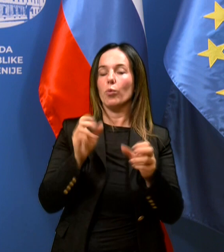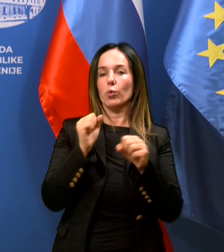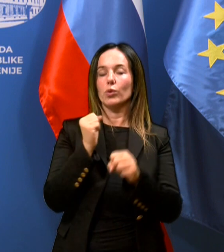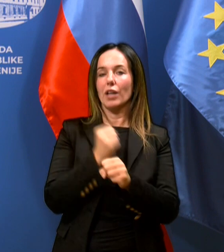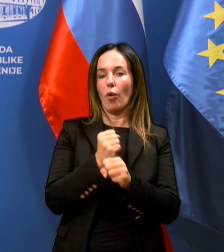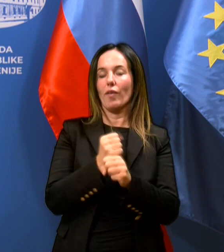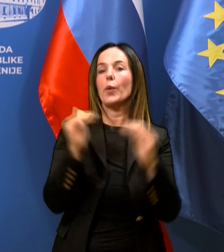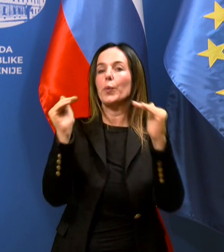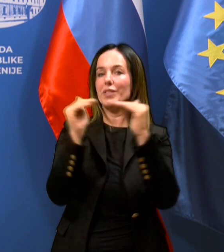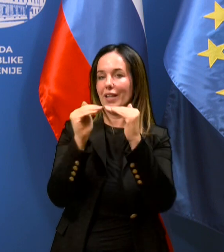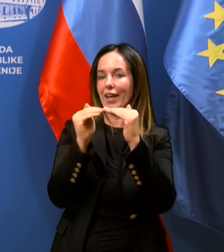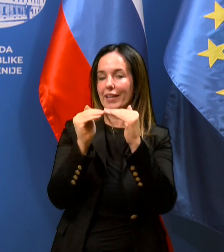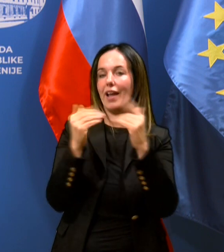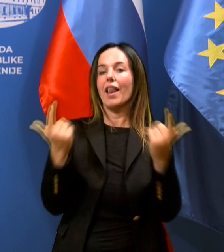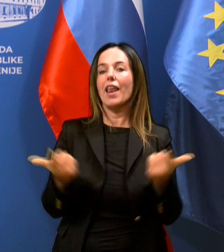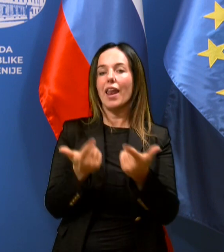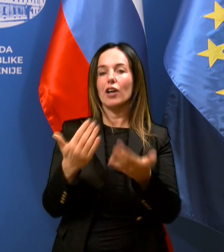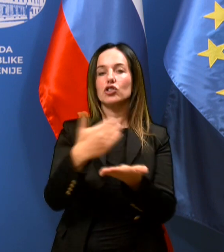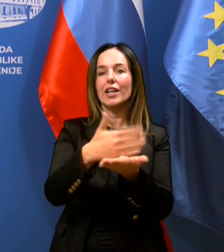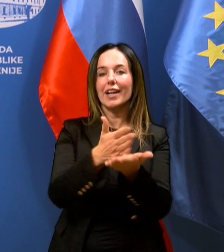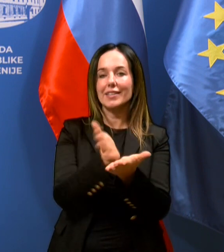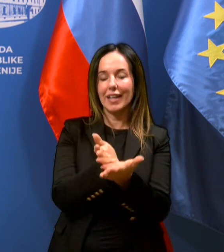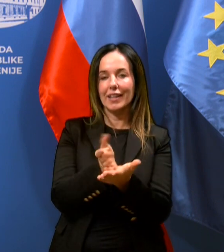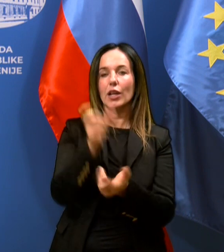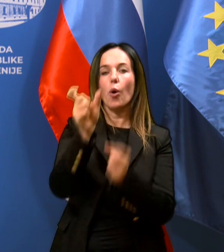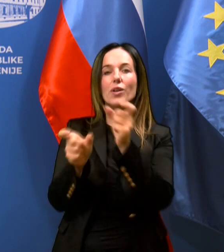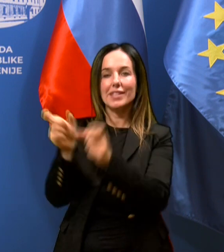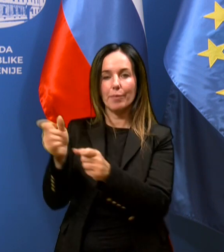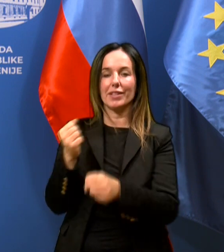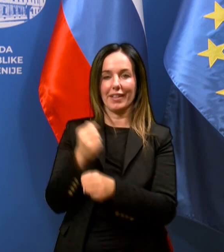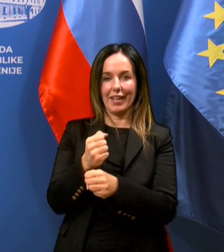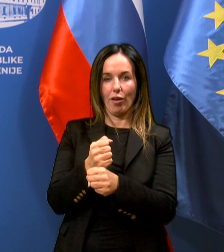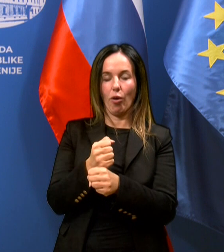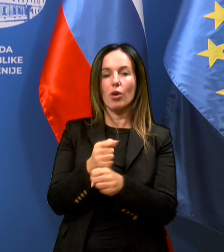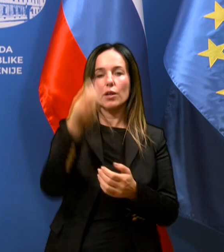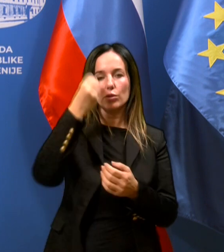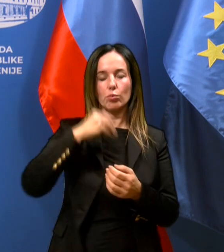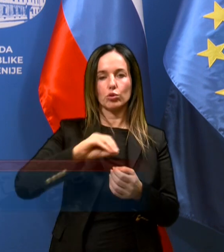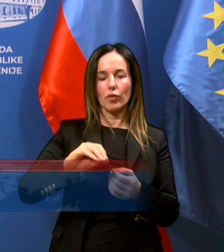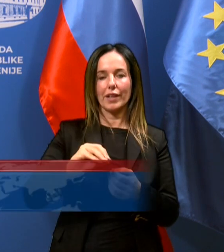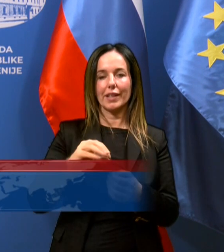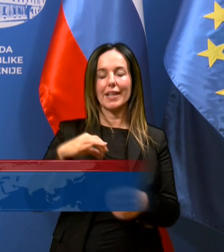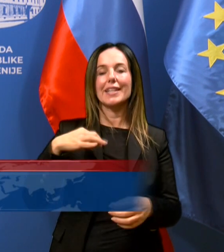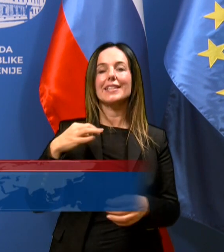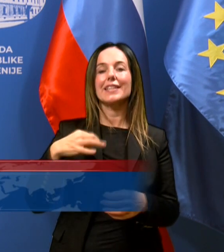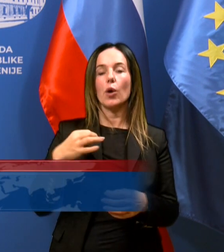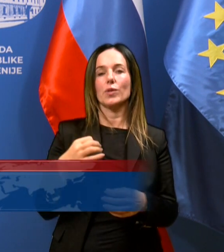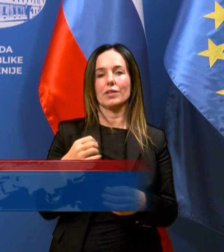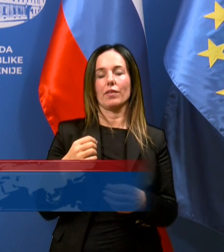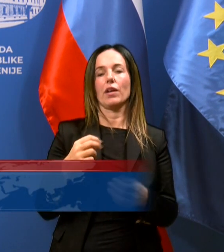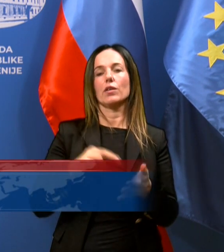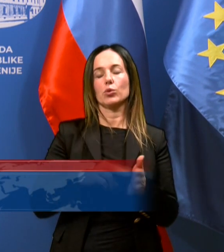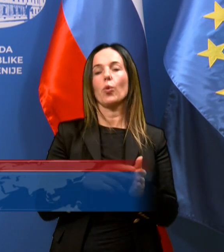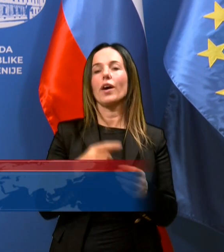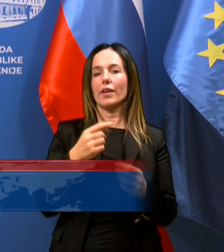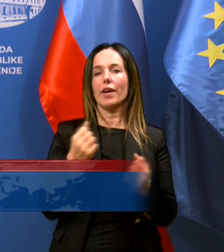usklajeno, lažje razporejali kader in po potrebi tudi opremo. Zdravstvena stroka je jasna,